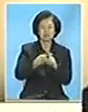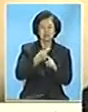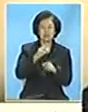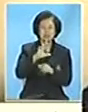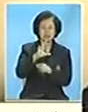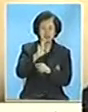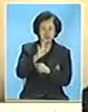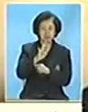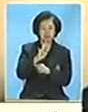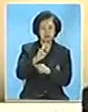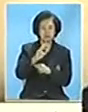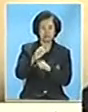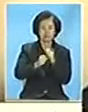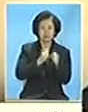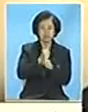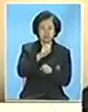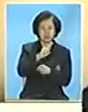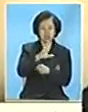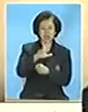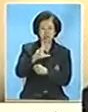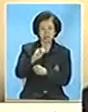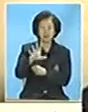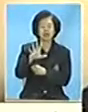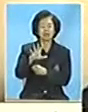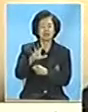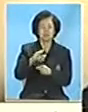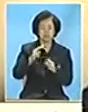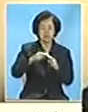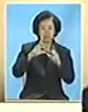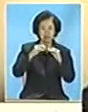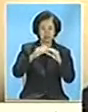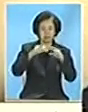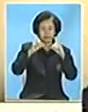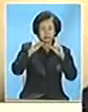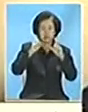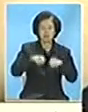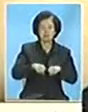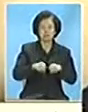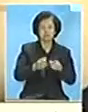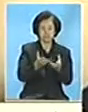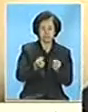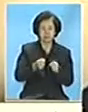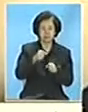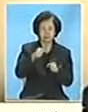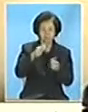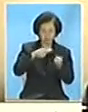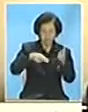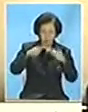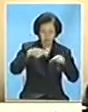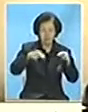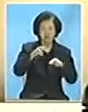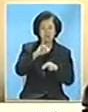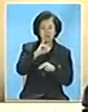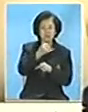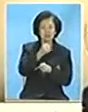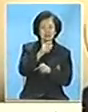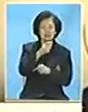ซึ่งเมื่อนับถึงวันที่ประชุมได้ลงมติรับร่างพระราชบัญญัติดังกล่าวไว้พิจารณาในวันจันทร์ที่11มิถุน